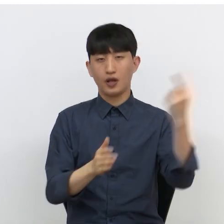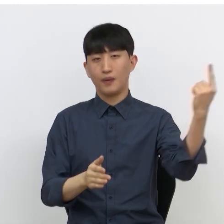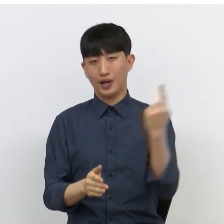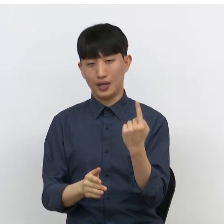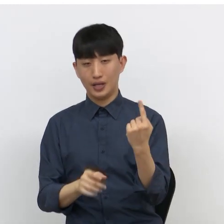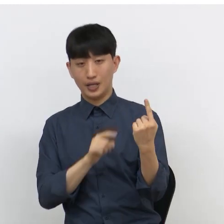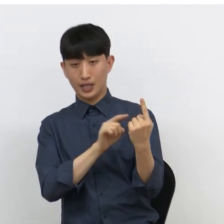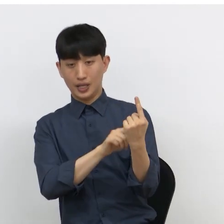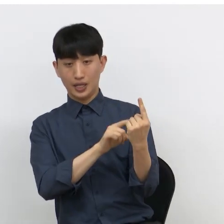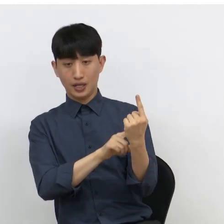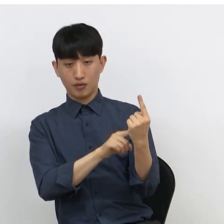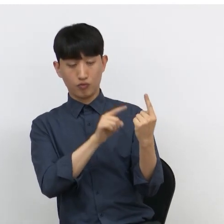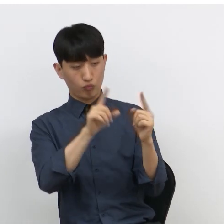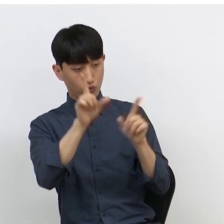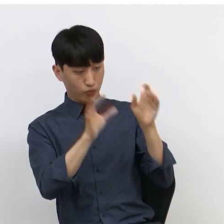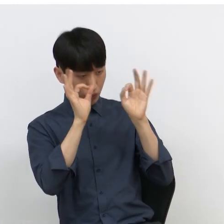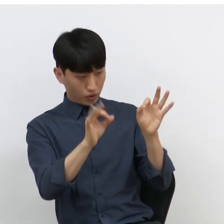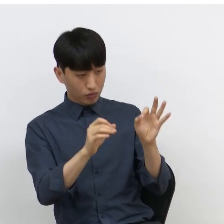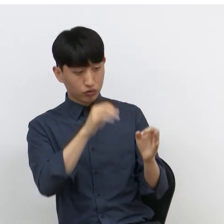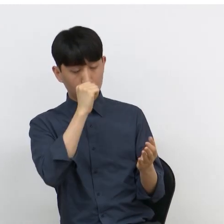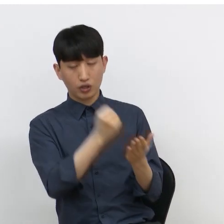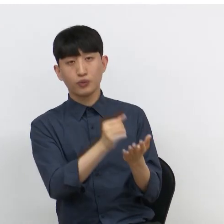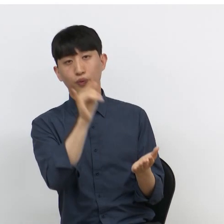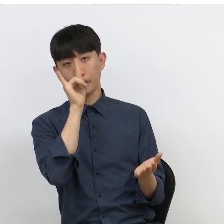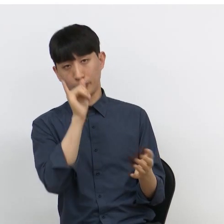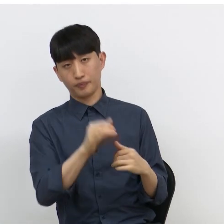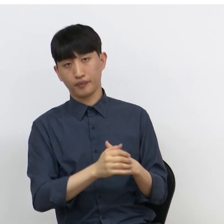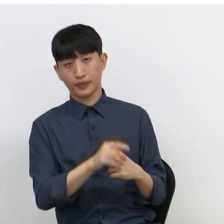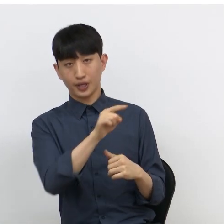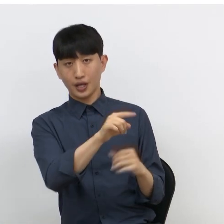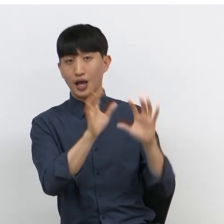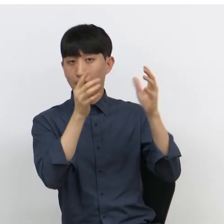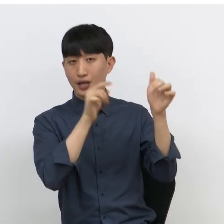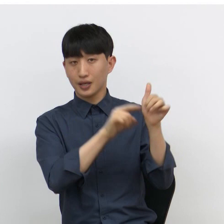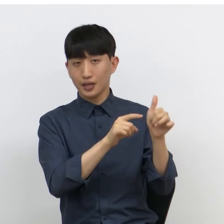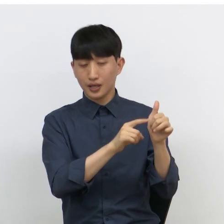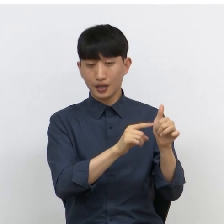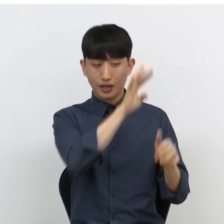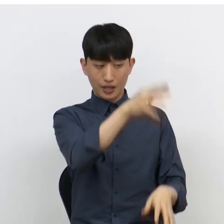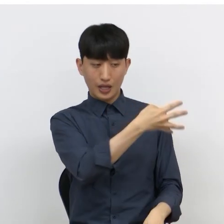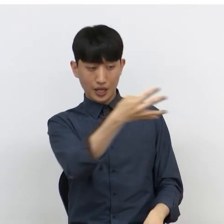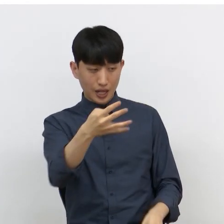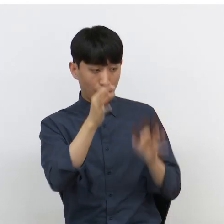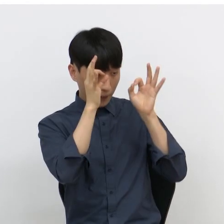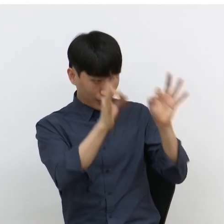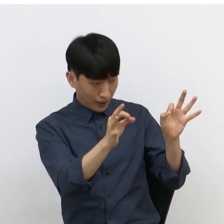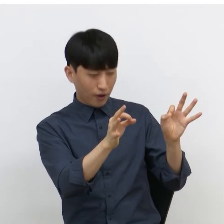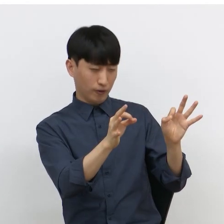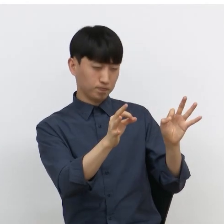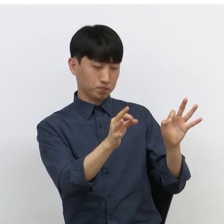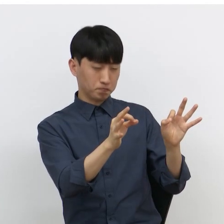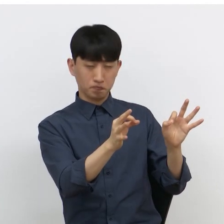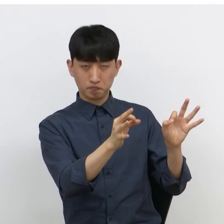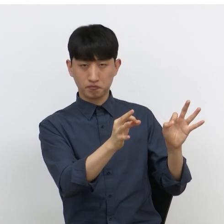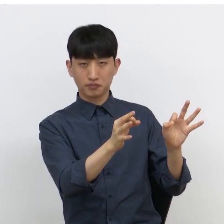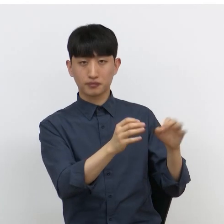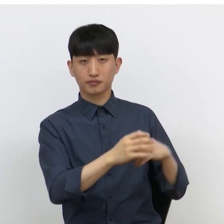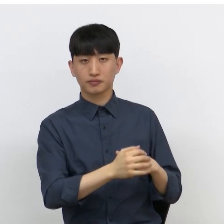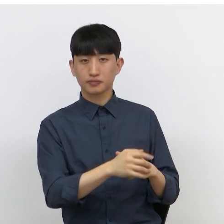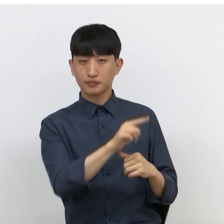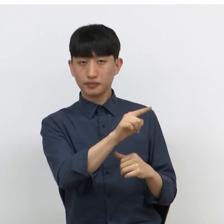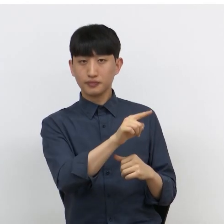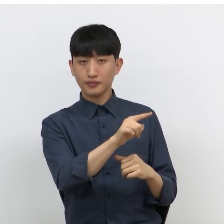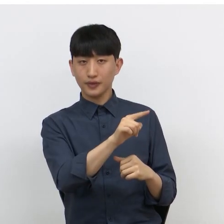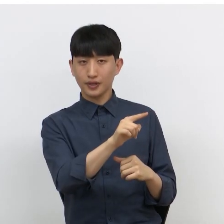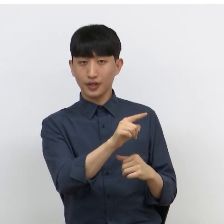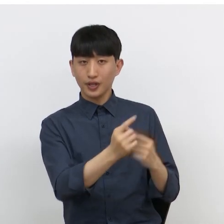임피던스는 이런 식으로 정상적으로 됐었고요. 그 다음에 이제 그 아동의 맵 상태를 이제 봤더니 이런 식으로 돼 있어서 제가 이 아동을